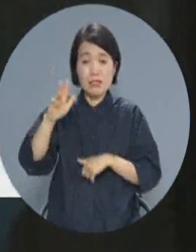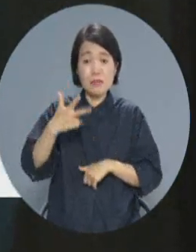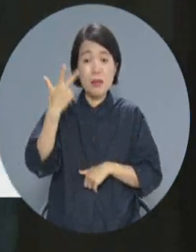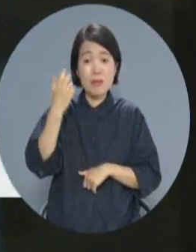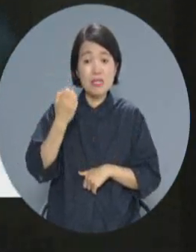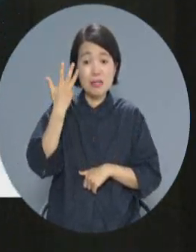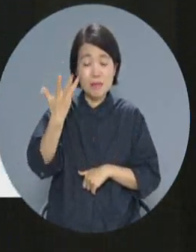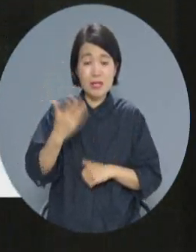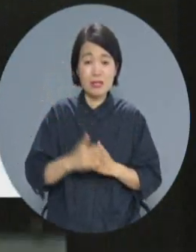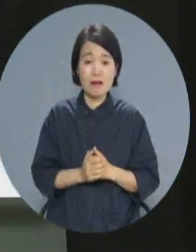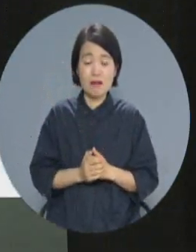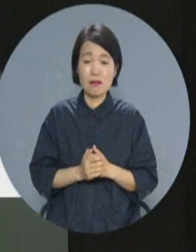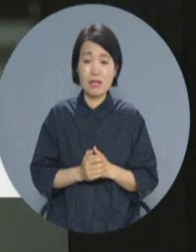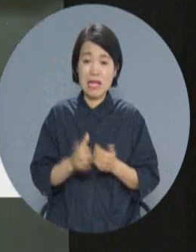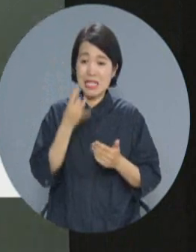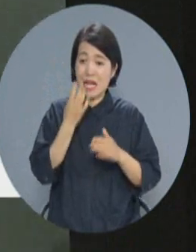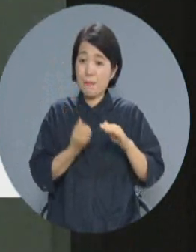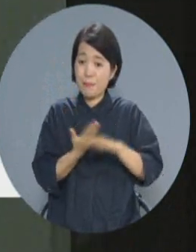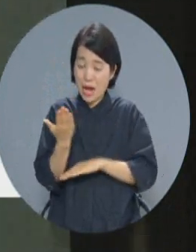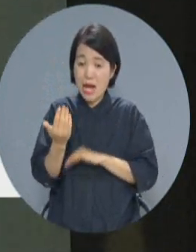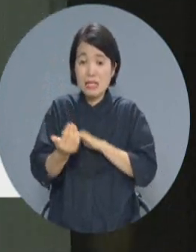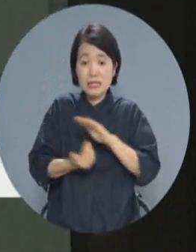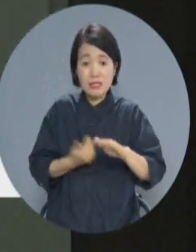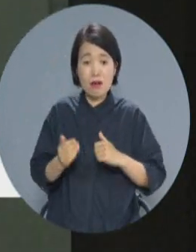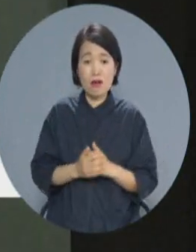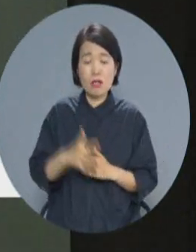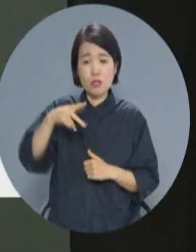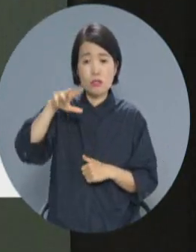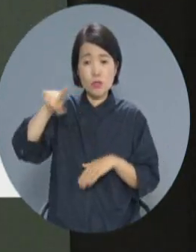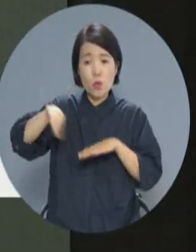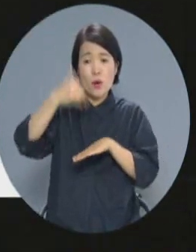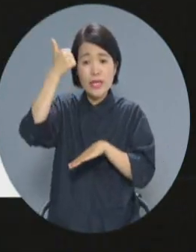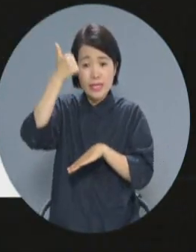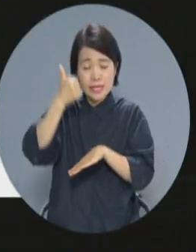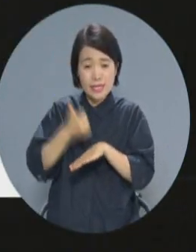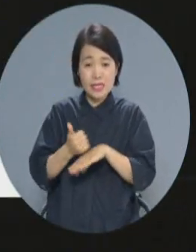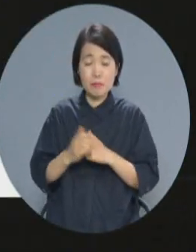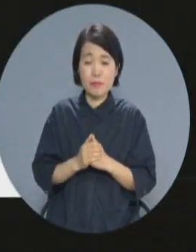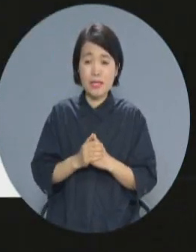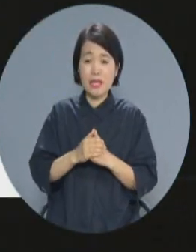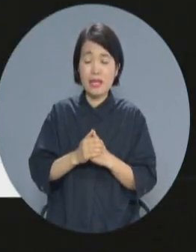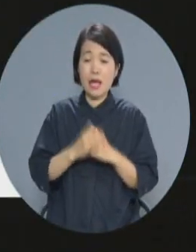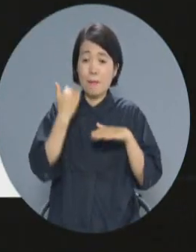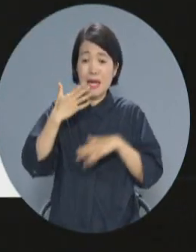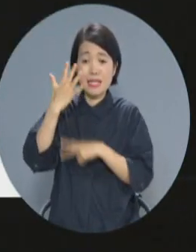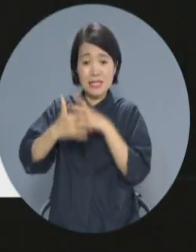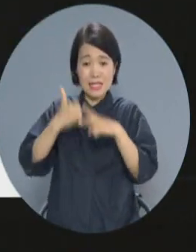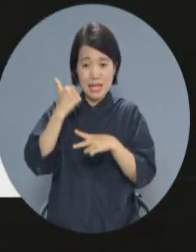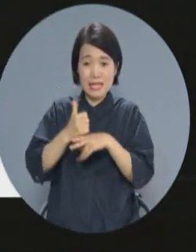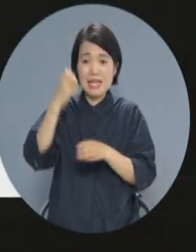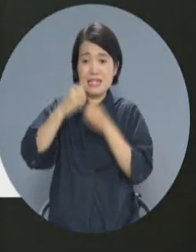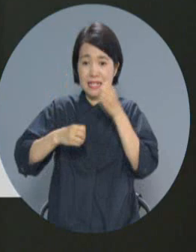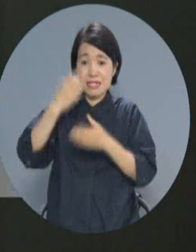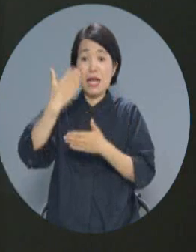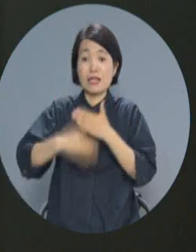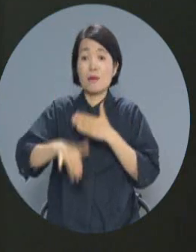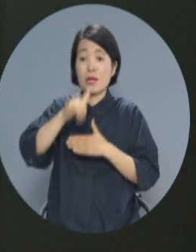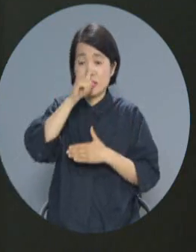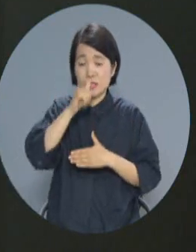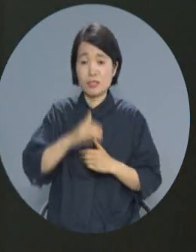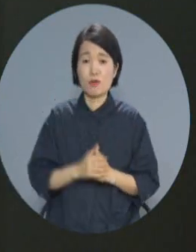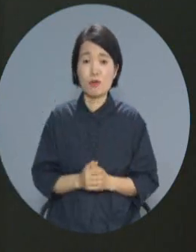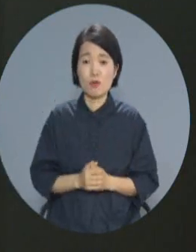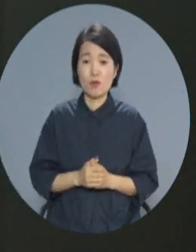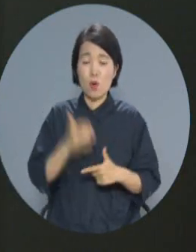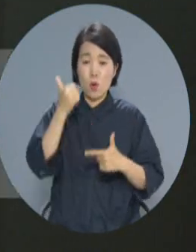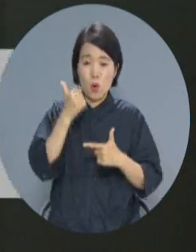1788년 곡물 운반선을 띄우기 전 정조 임금이 해신에게 올린 제문도 남아있습니다.